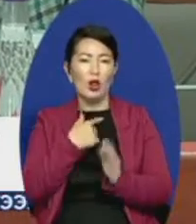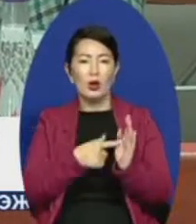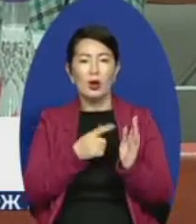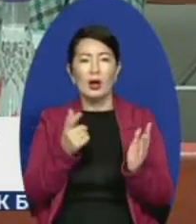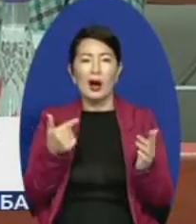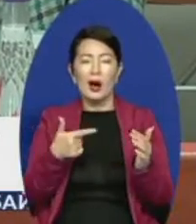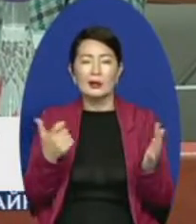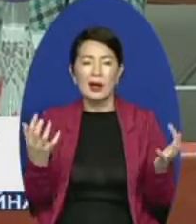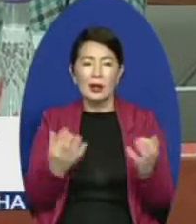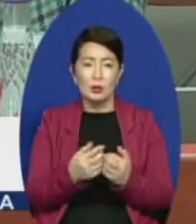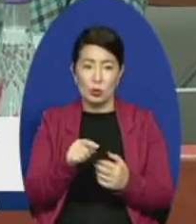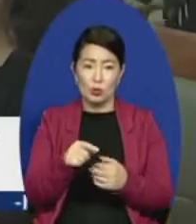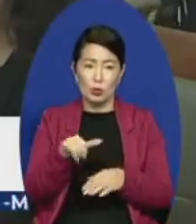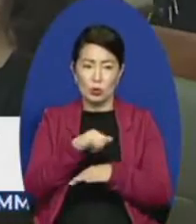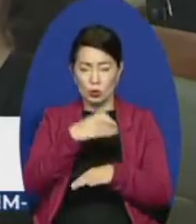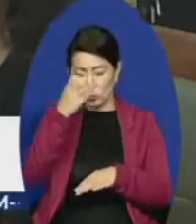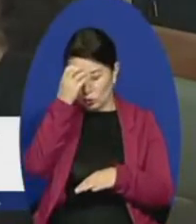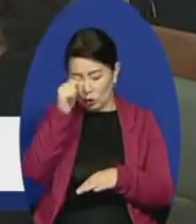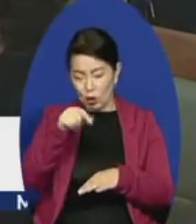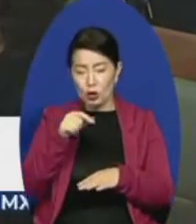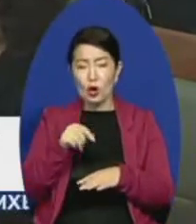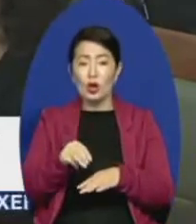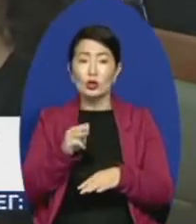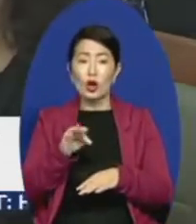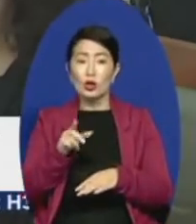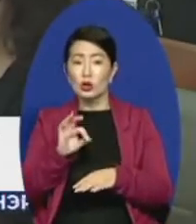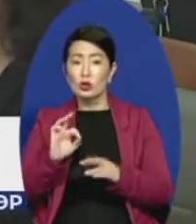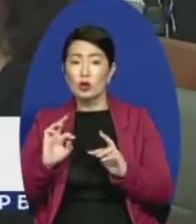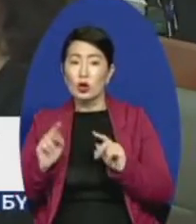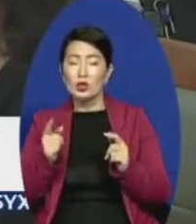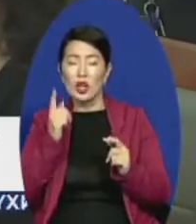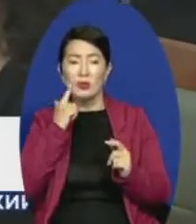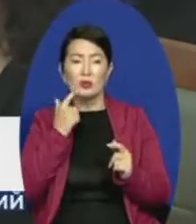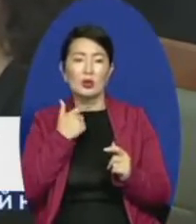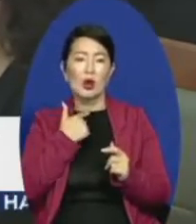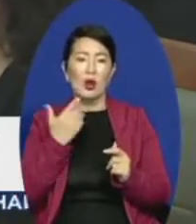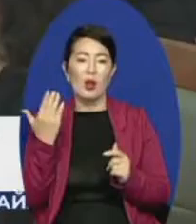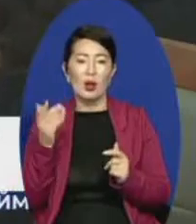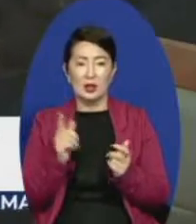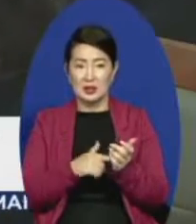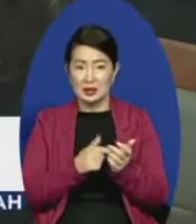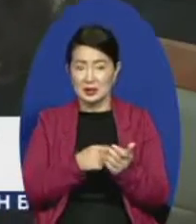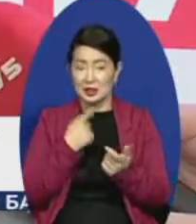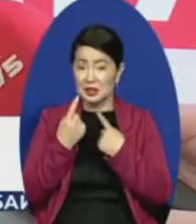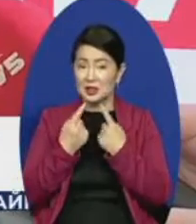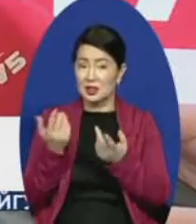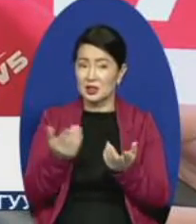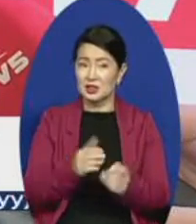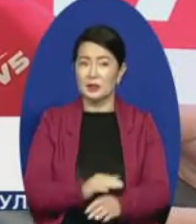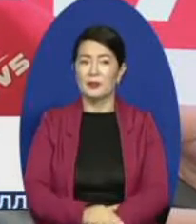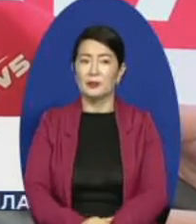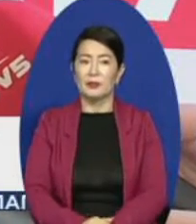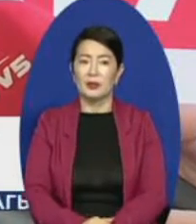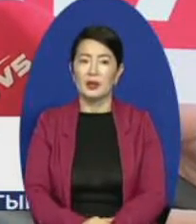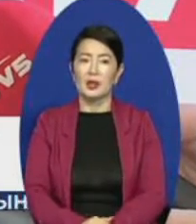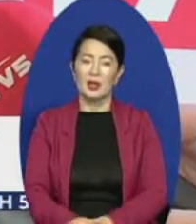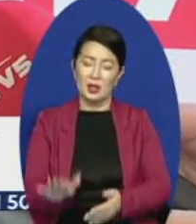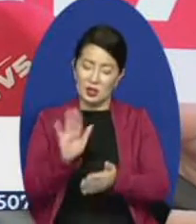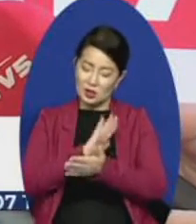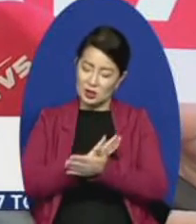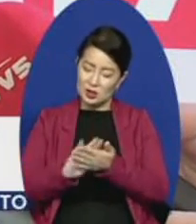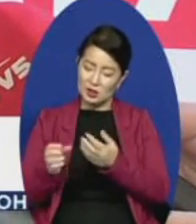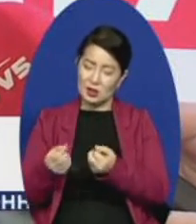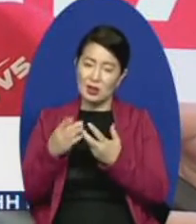хязгаарлах хүчин болжээ. Улс төрийн өнөөгийн тогтолцоог өөрчлөхөд эмэгтэйчүүдийн дуу хоолой хэрэгтэй гэдгийг тэд хэлж байна. Шинээр бий болж